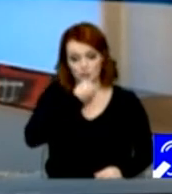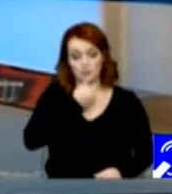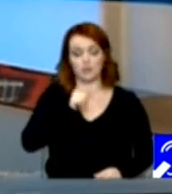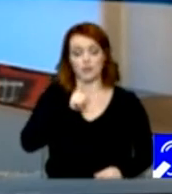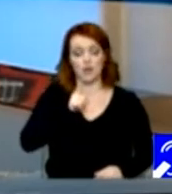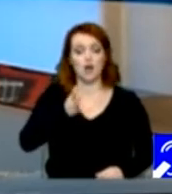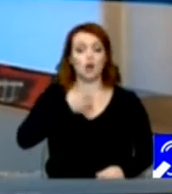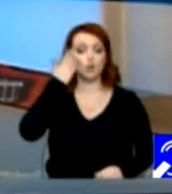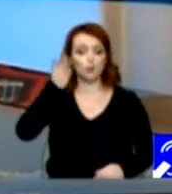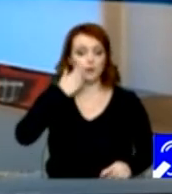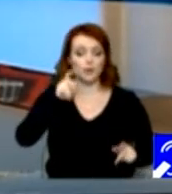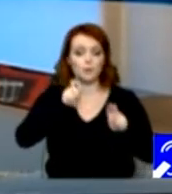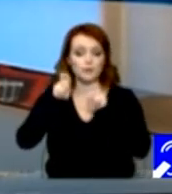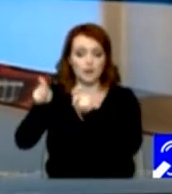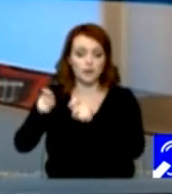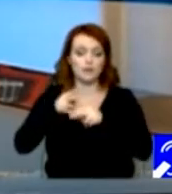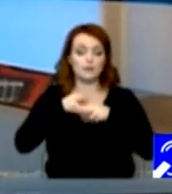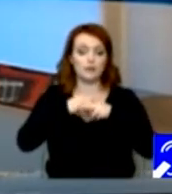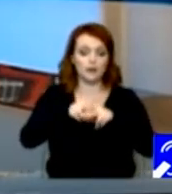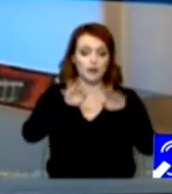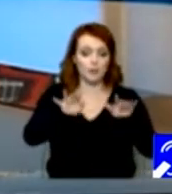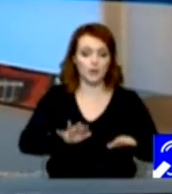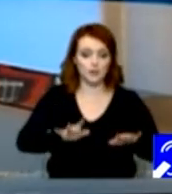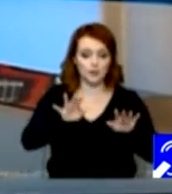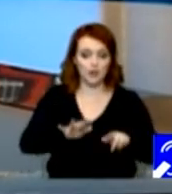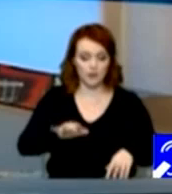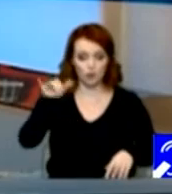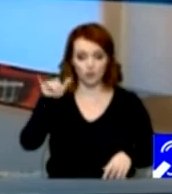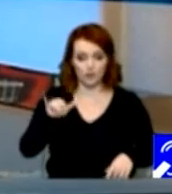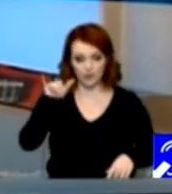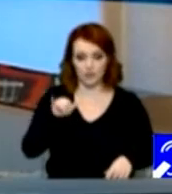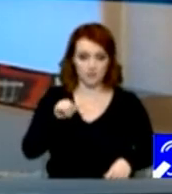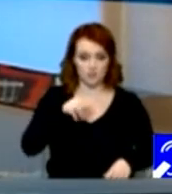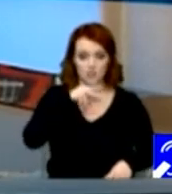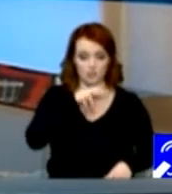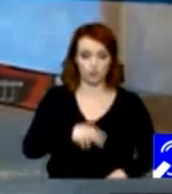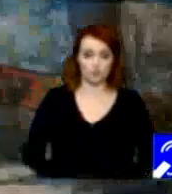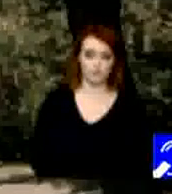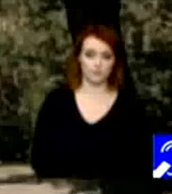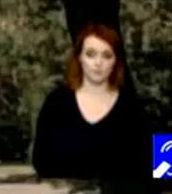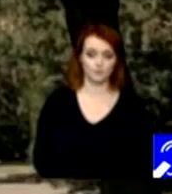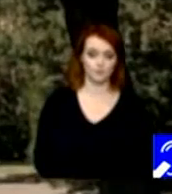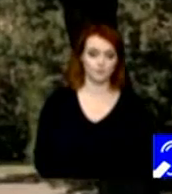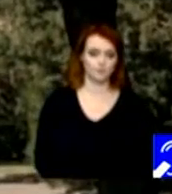indispensabilă mai ales în această perioadă când majoritatea cursurilor se desfășoară online